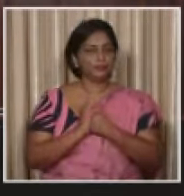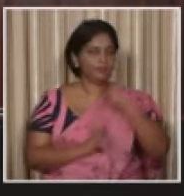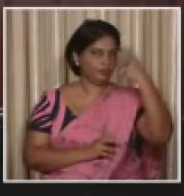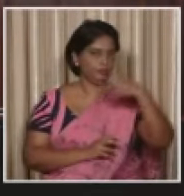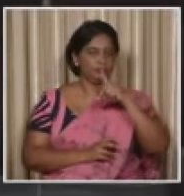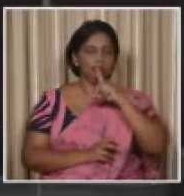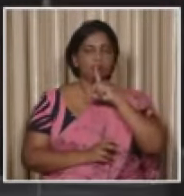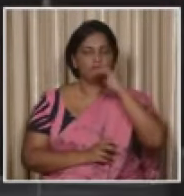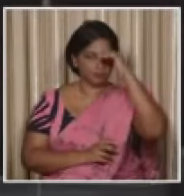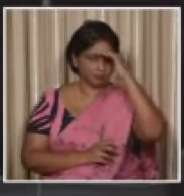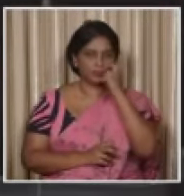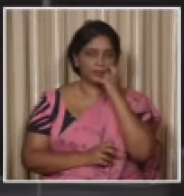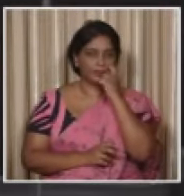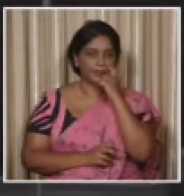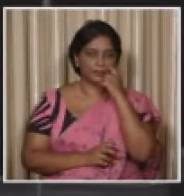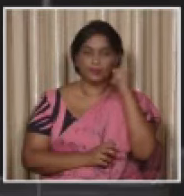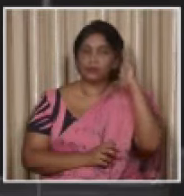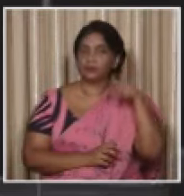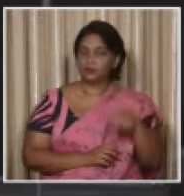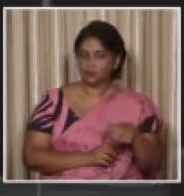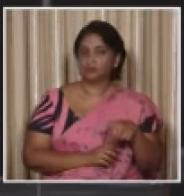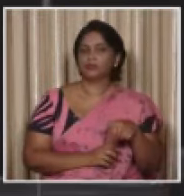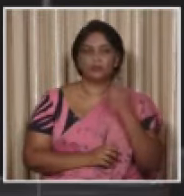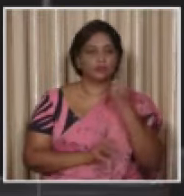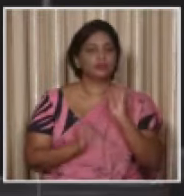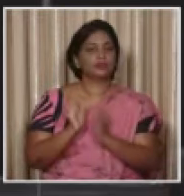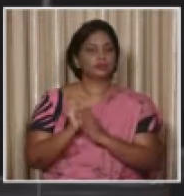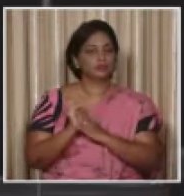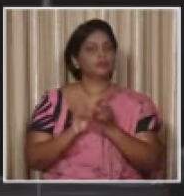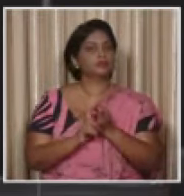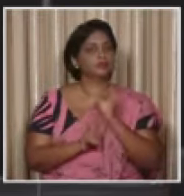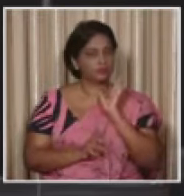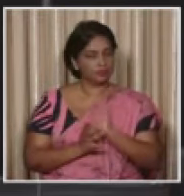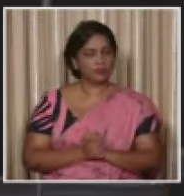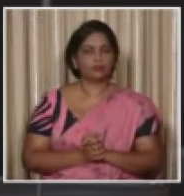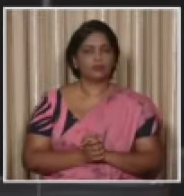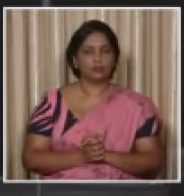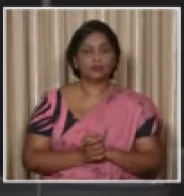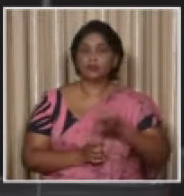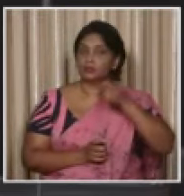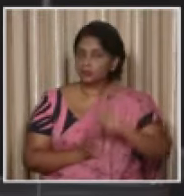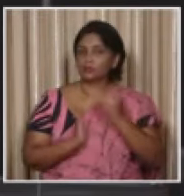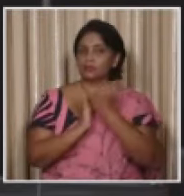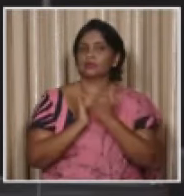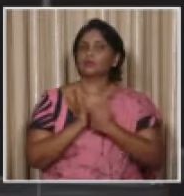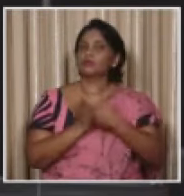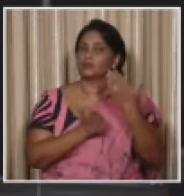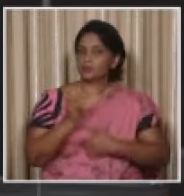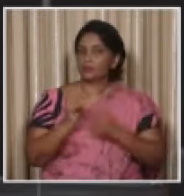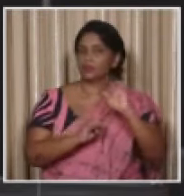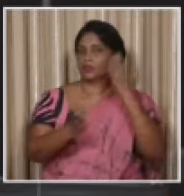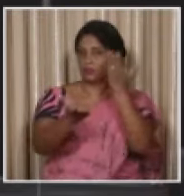thumani විශේෂයෙන් අද මුදල් කාර්යක සභාවේ සභාපතිතුමා නිර්දේශ ඇතුළත් වාර්තාව